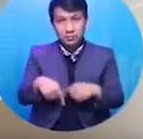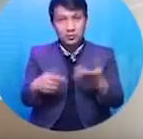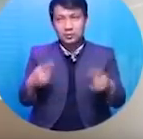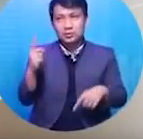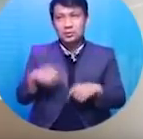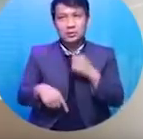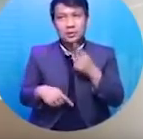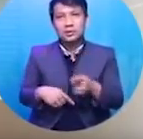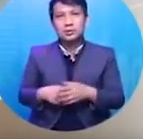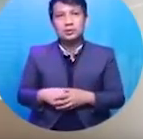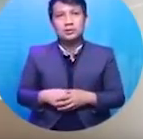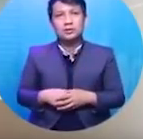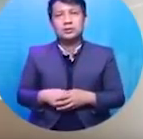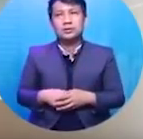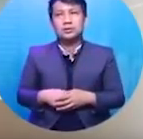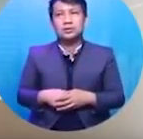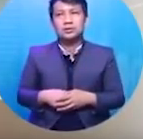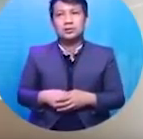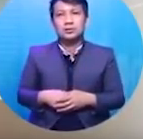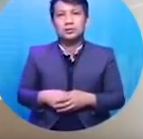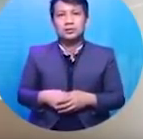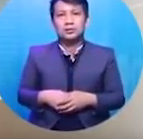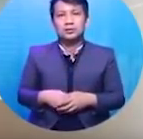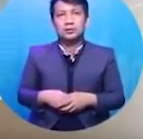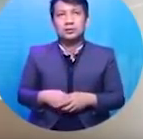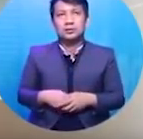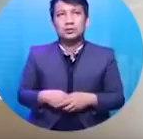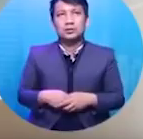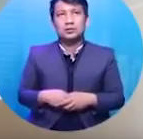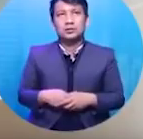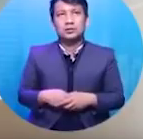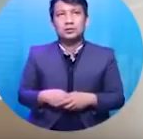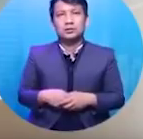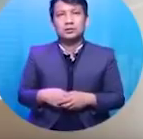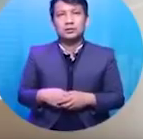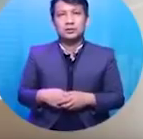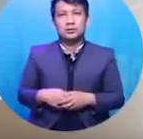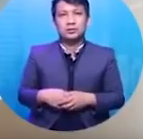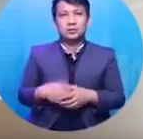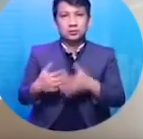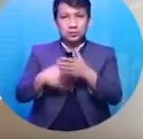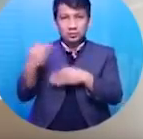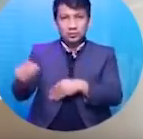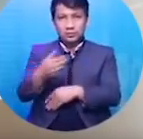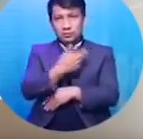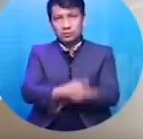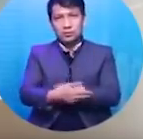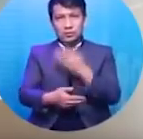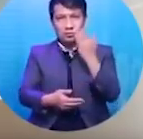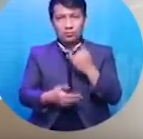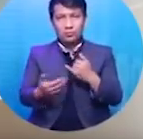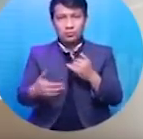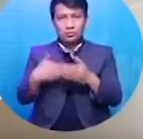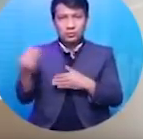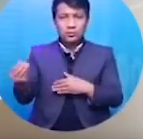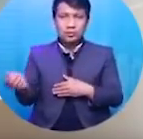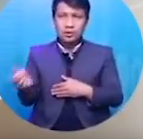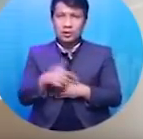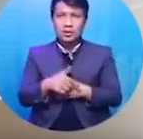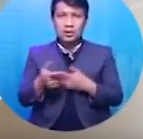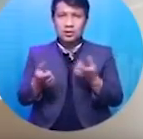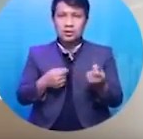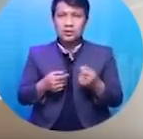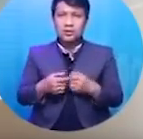po. Paano ko lamang po nung ano ko lang galing hospital nung kalalabas ko lang. Bakit ka lumabas ng... Anong... Hindi